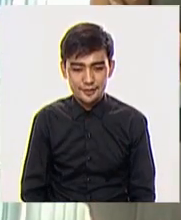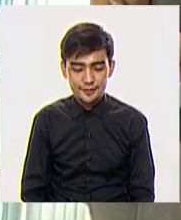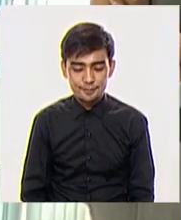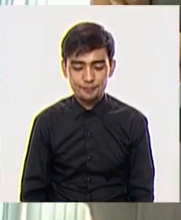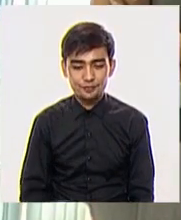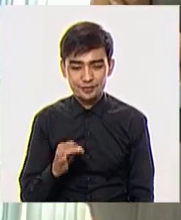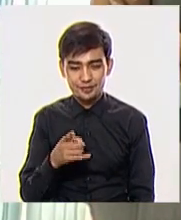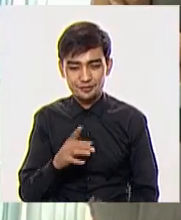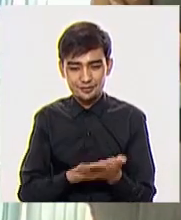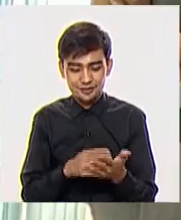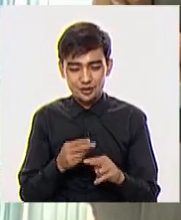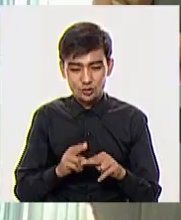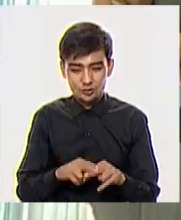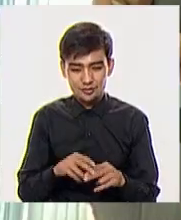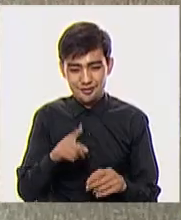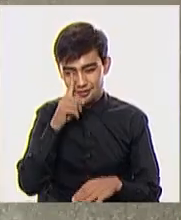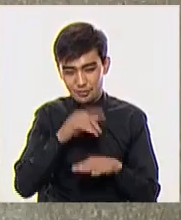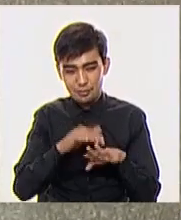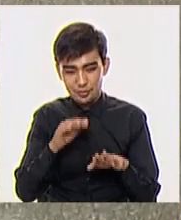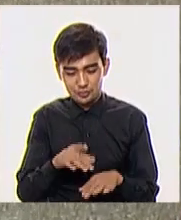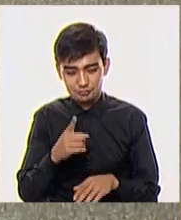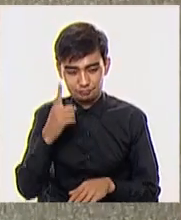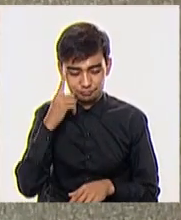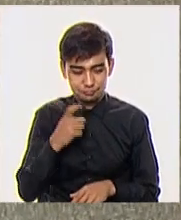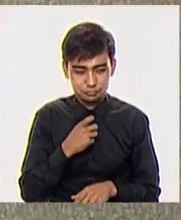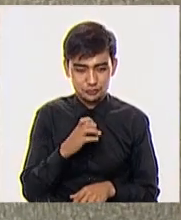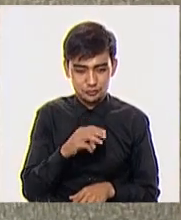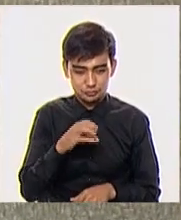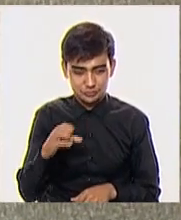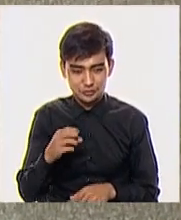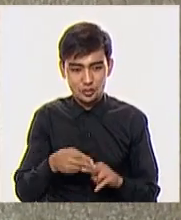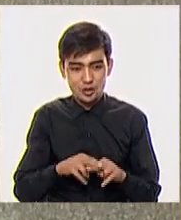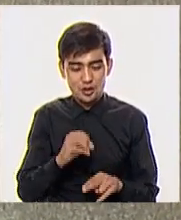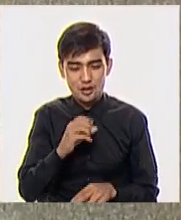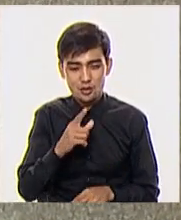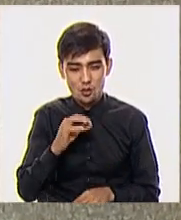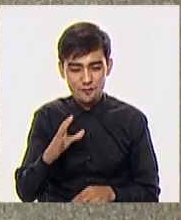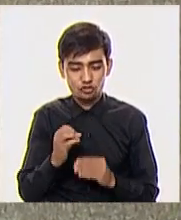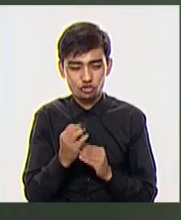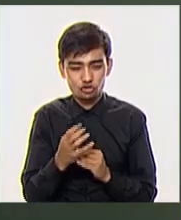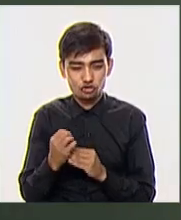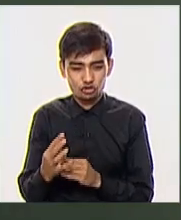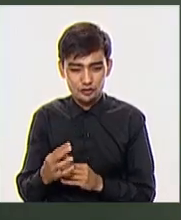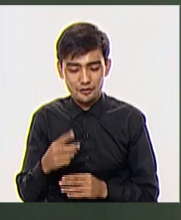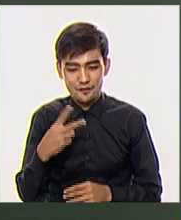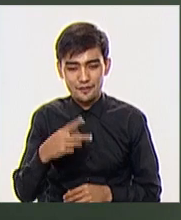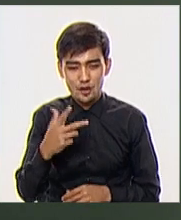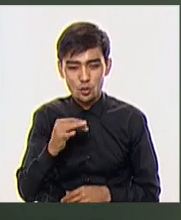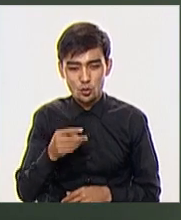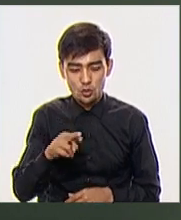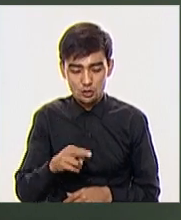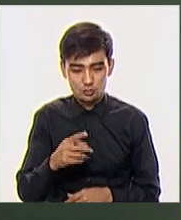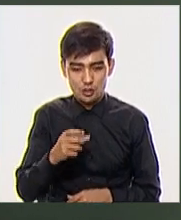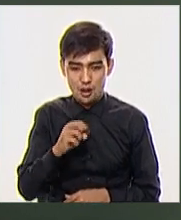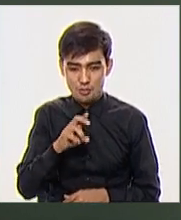Ваше обращение на исполнение у местного акимата. Такое сообщение от единого контакт-центра 1414 23 июля